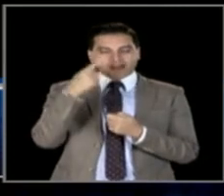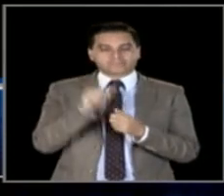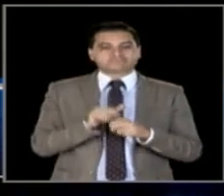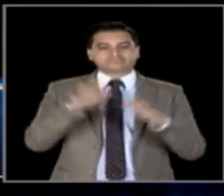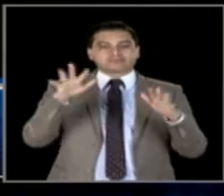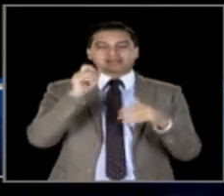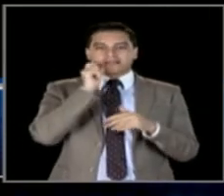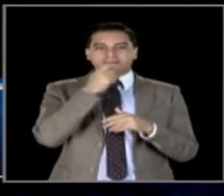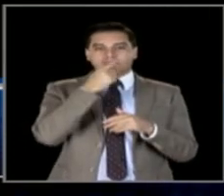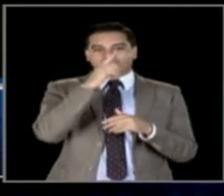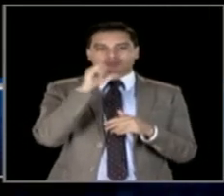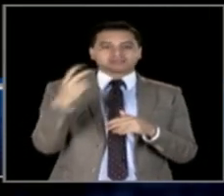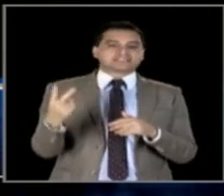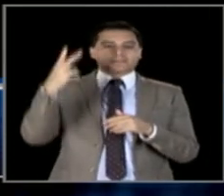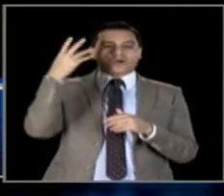1937.